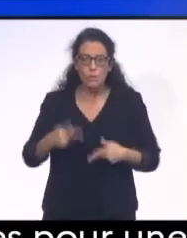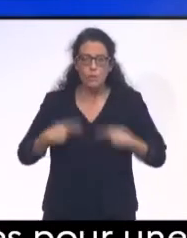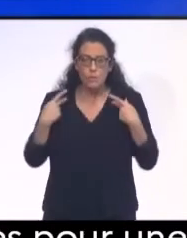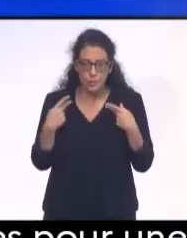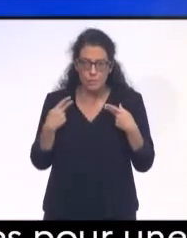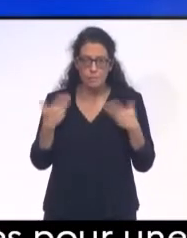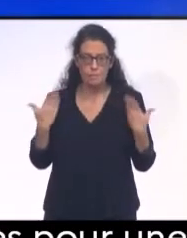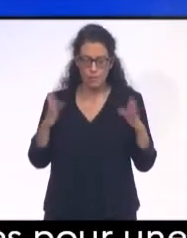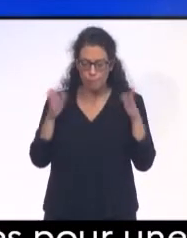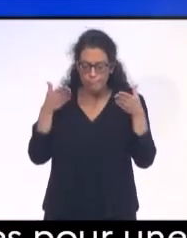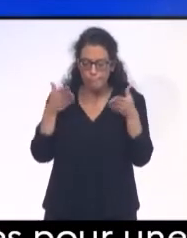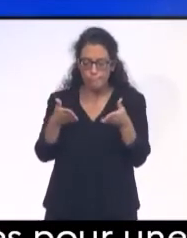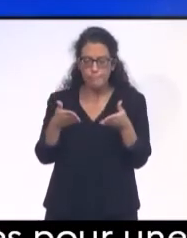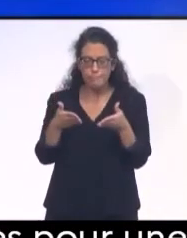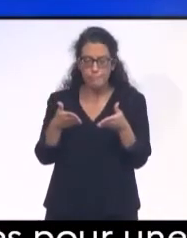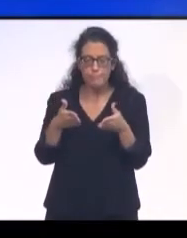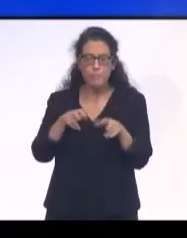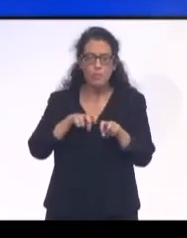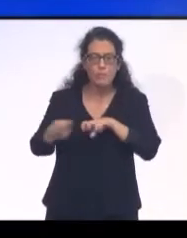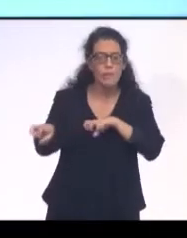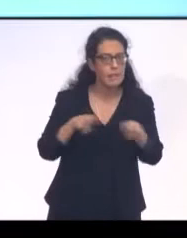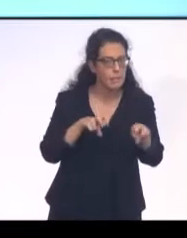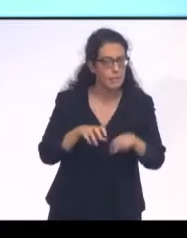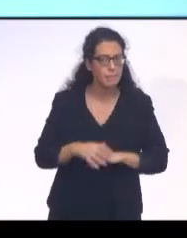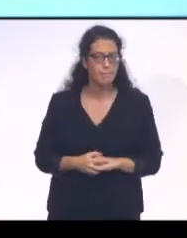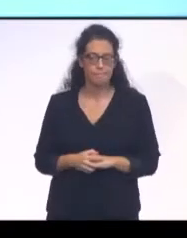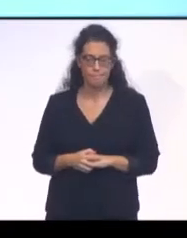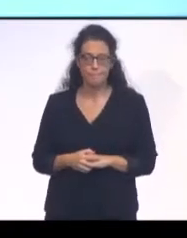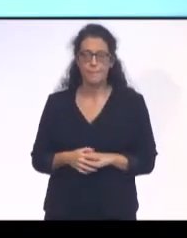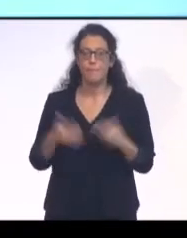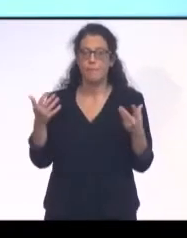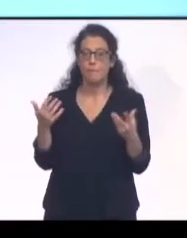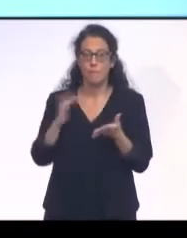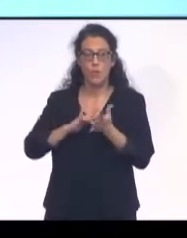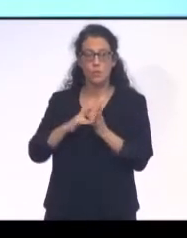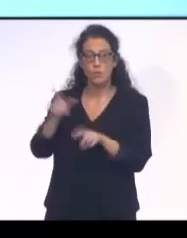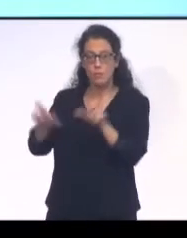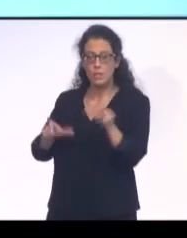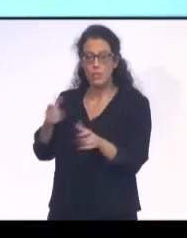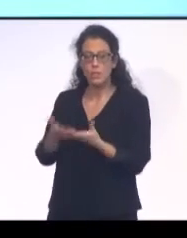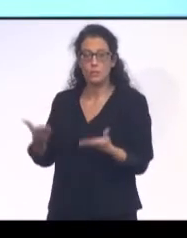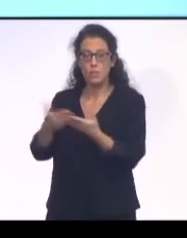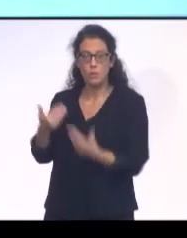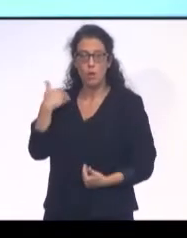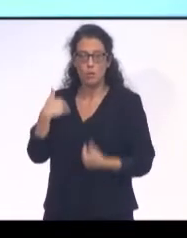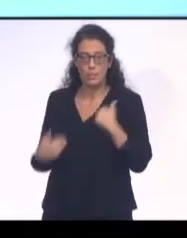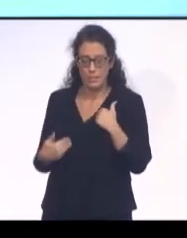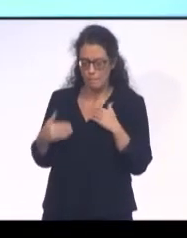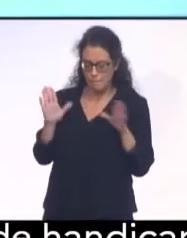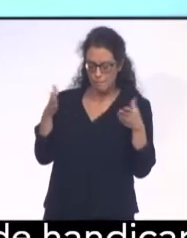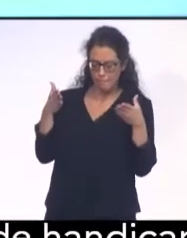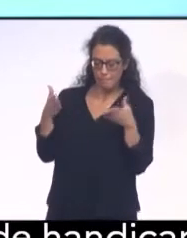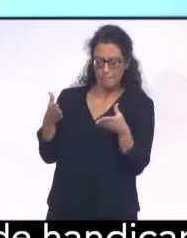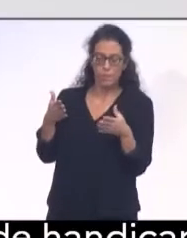handicap. Se déplacer. La prise en compte de toutes les situations particulières des personnes en situation de handicap a été une